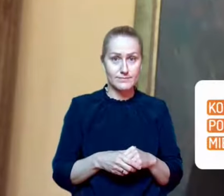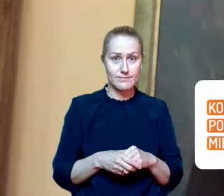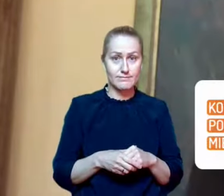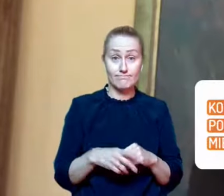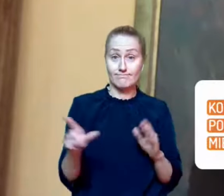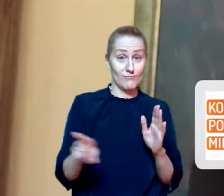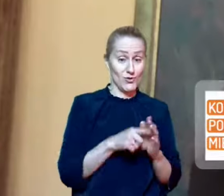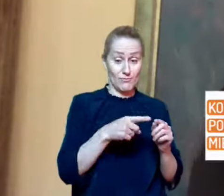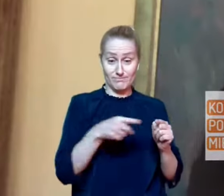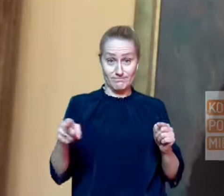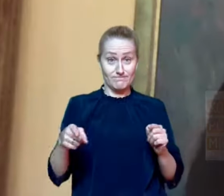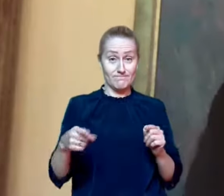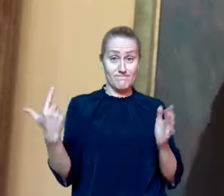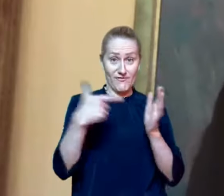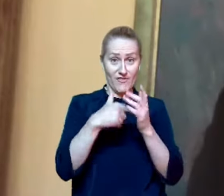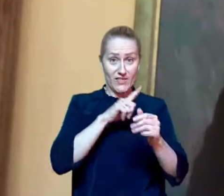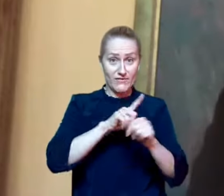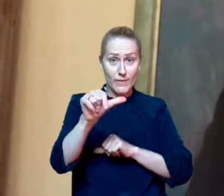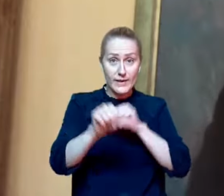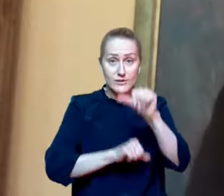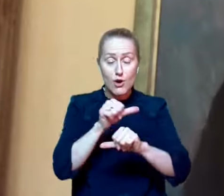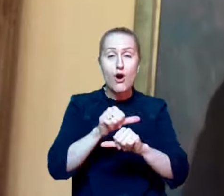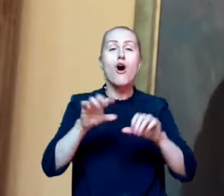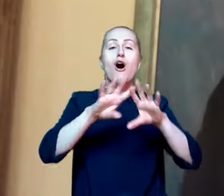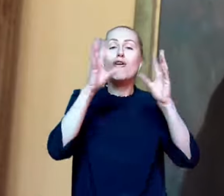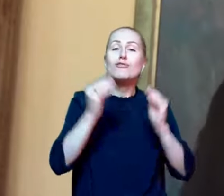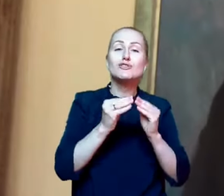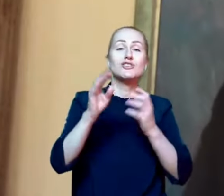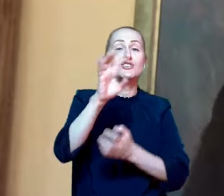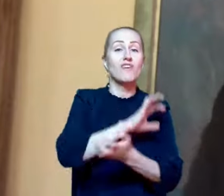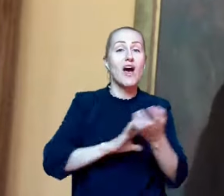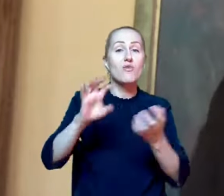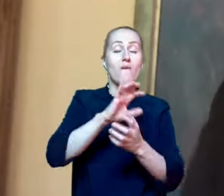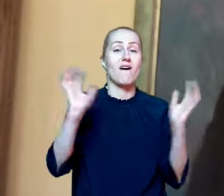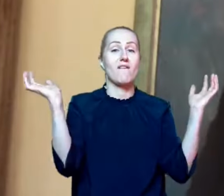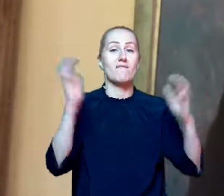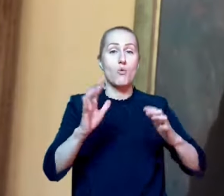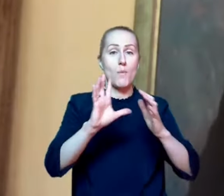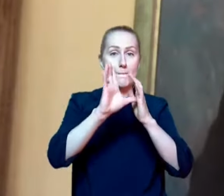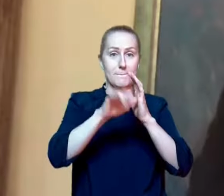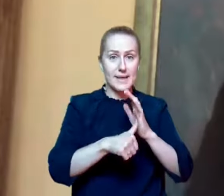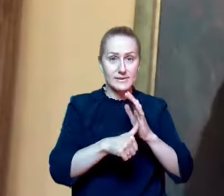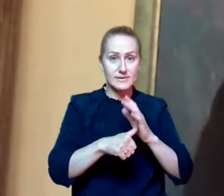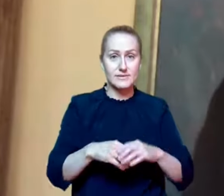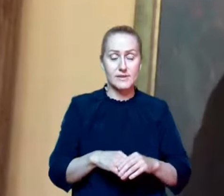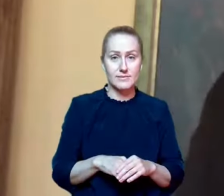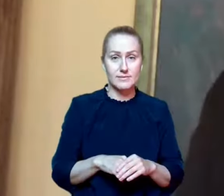do 2012 roku wszystkie światowe fora miejskie